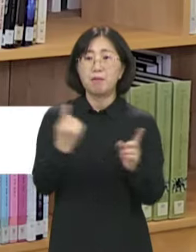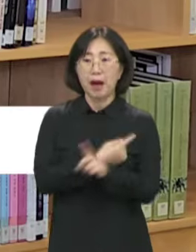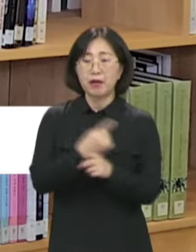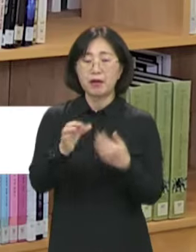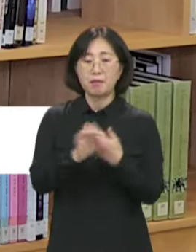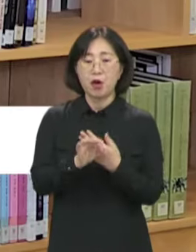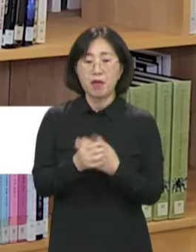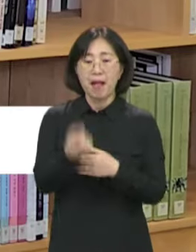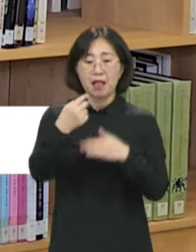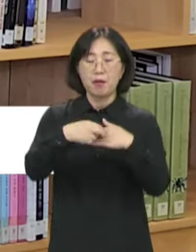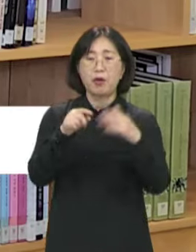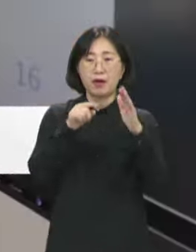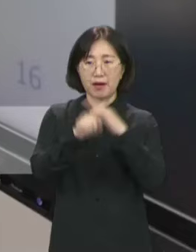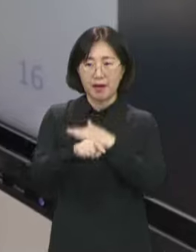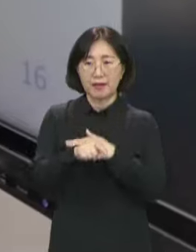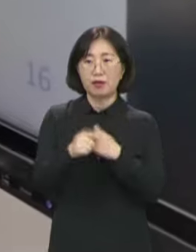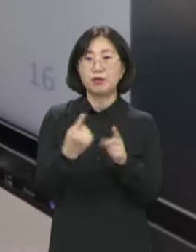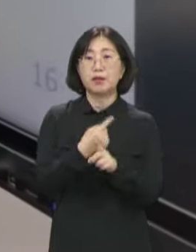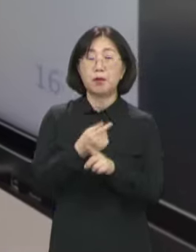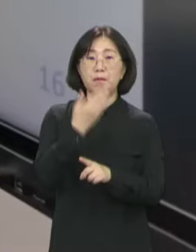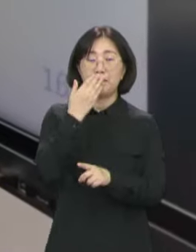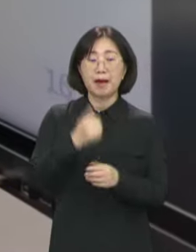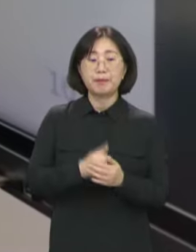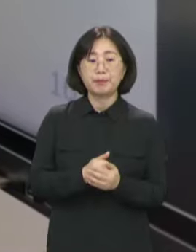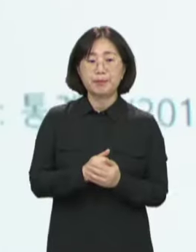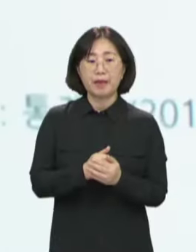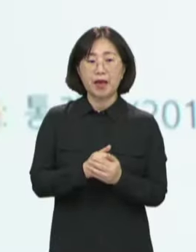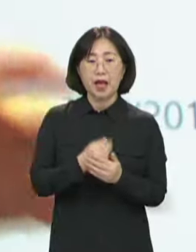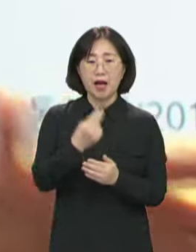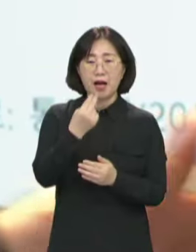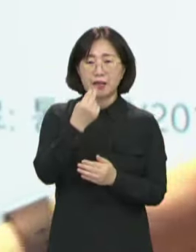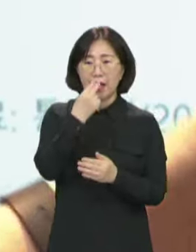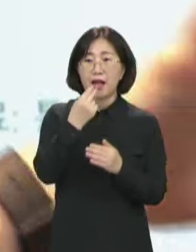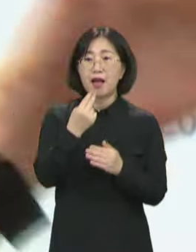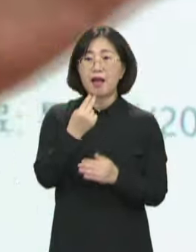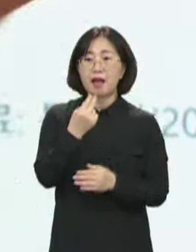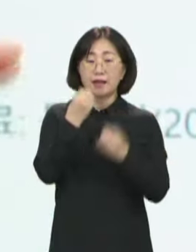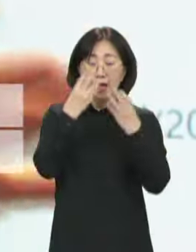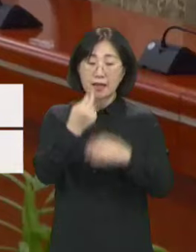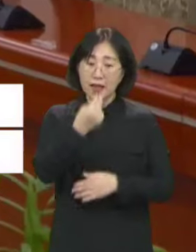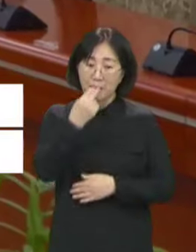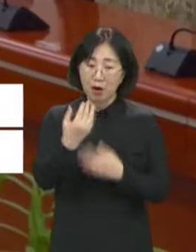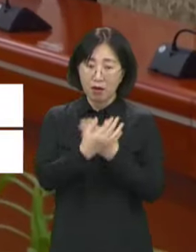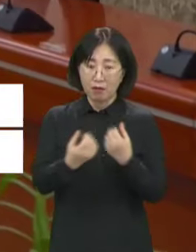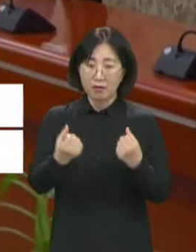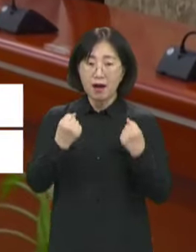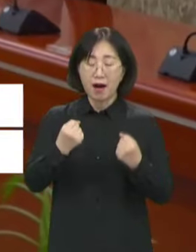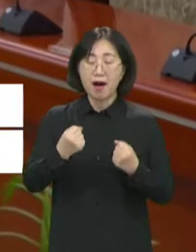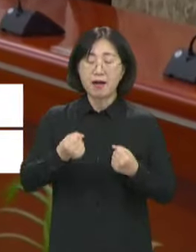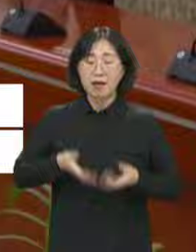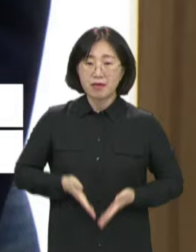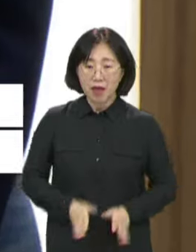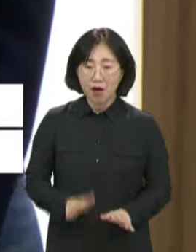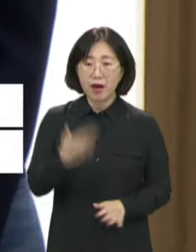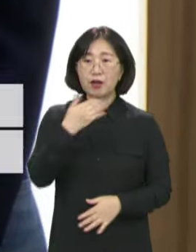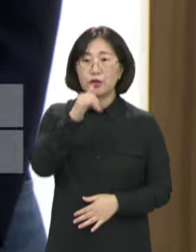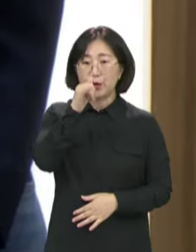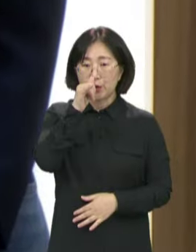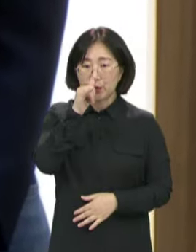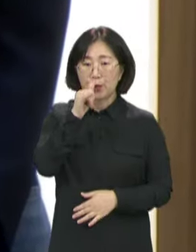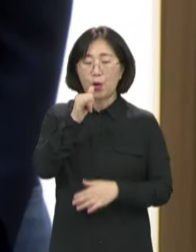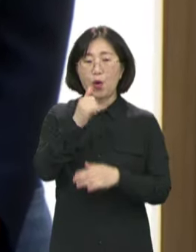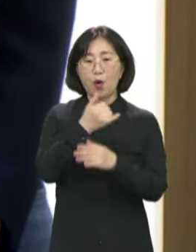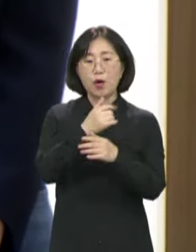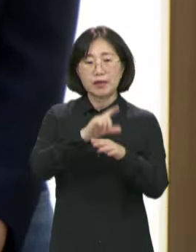의료적인 조치를 할 수 있도록 하는. 새 생명을 건강하게 출산할 수 있도록 과학계는 물론 지자체와 국가의 역할에